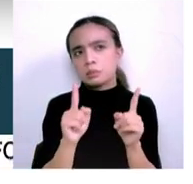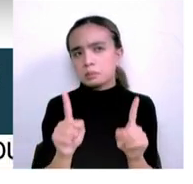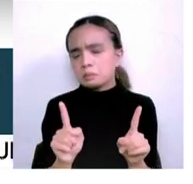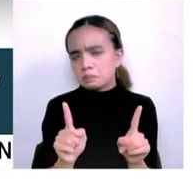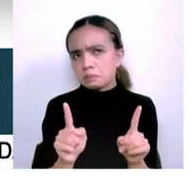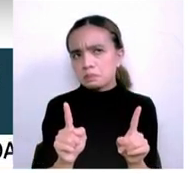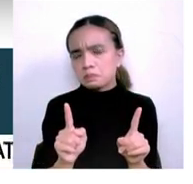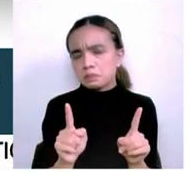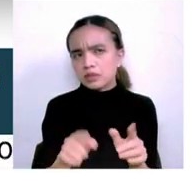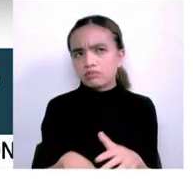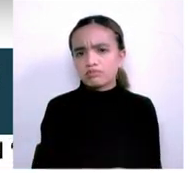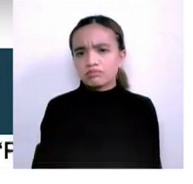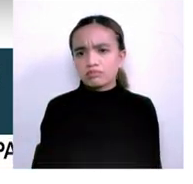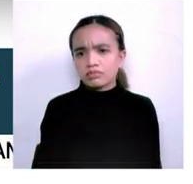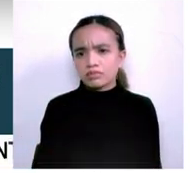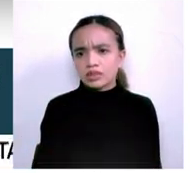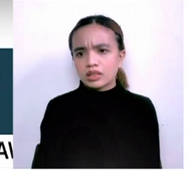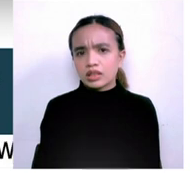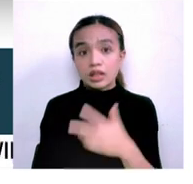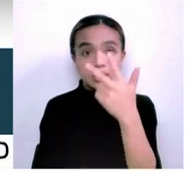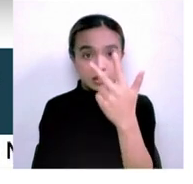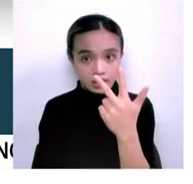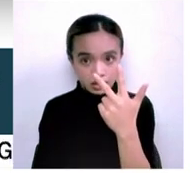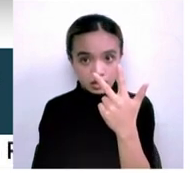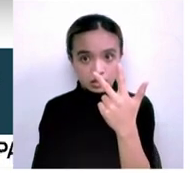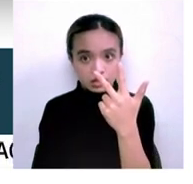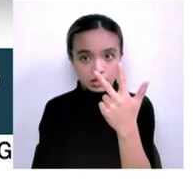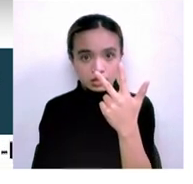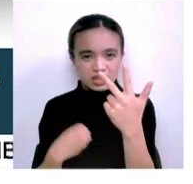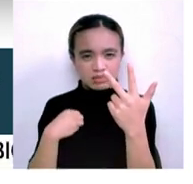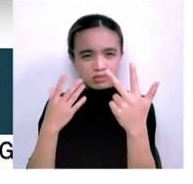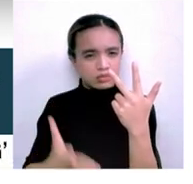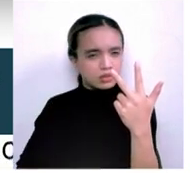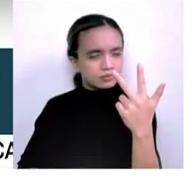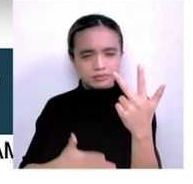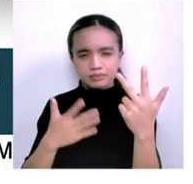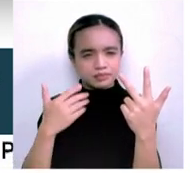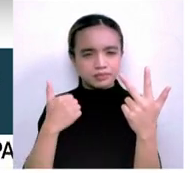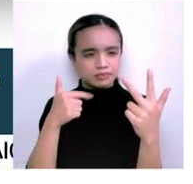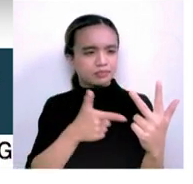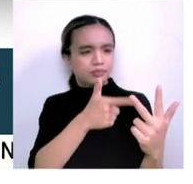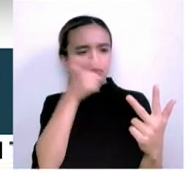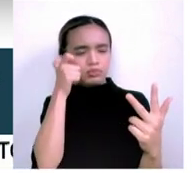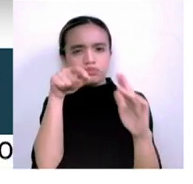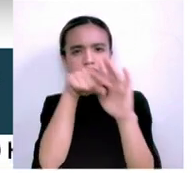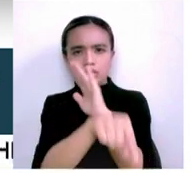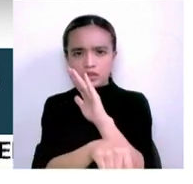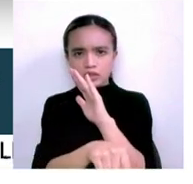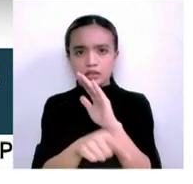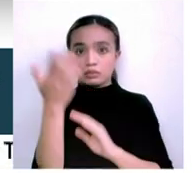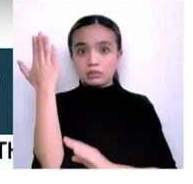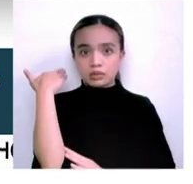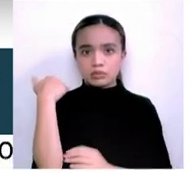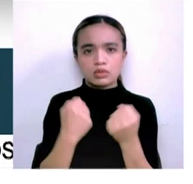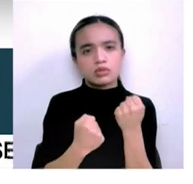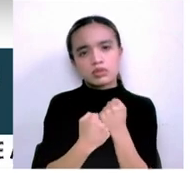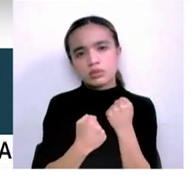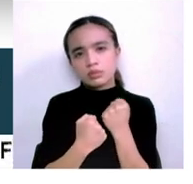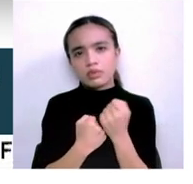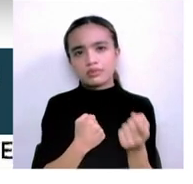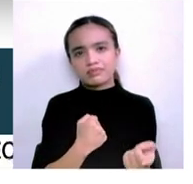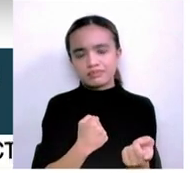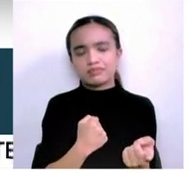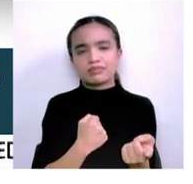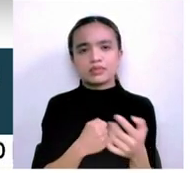tatlong barangay officials po ang pinatay. Mga dating taga-suporta ng aking ama nang siya pa po